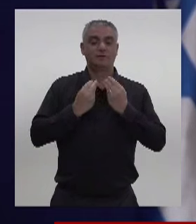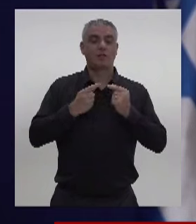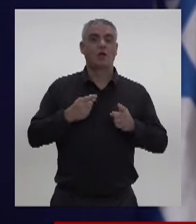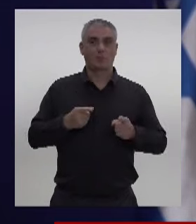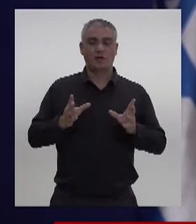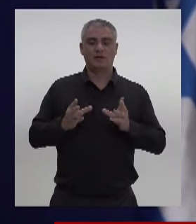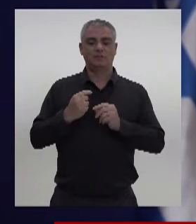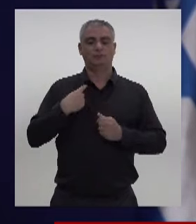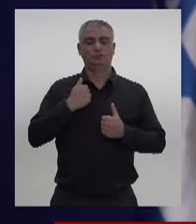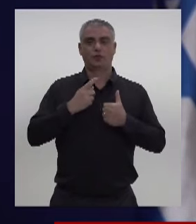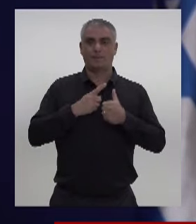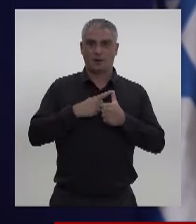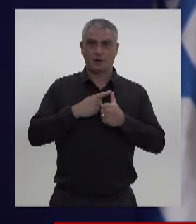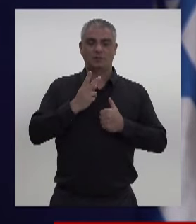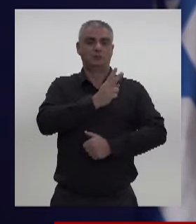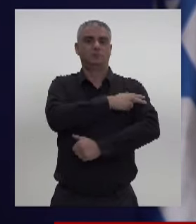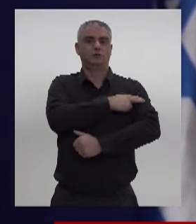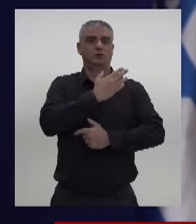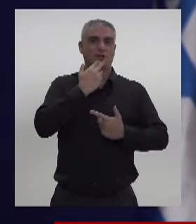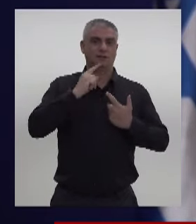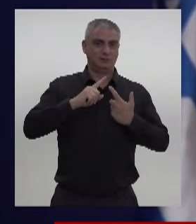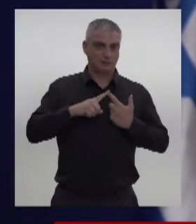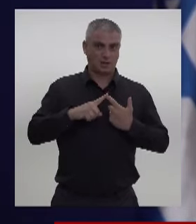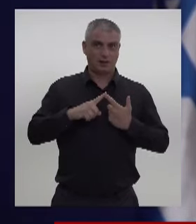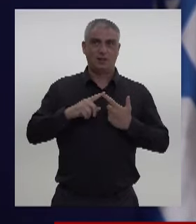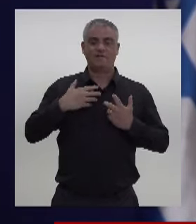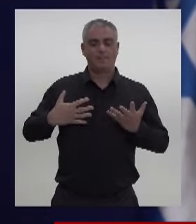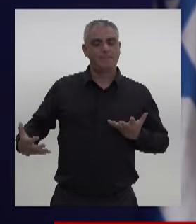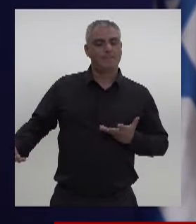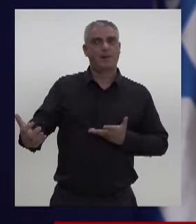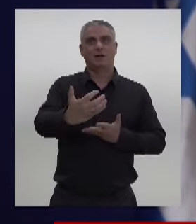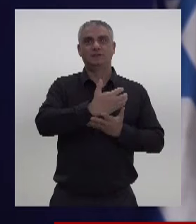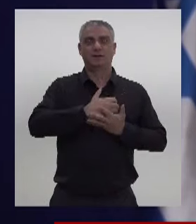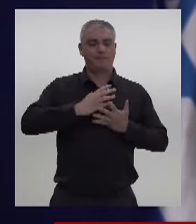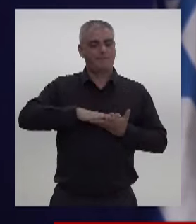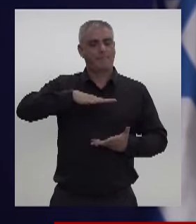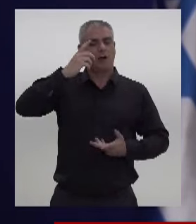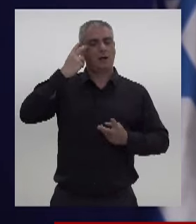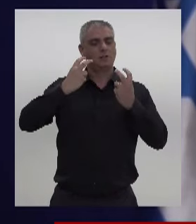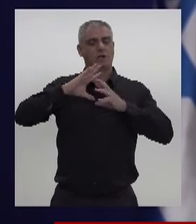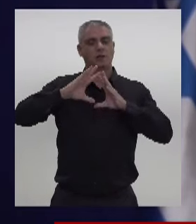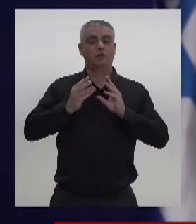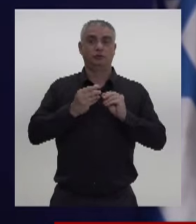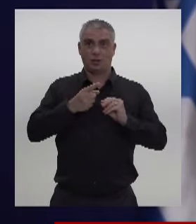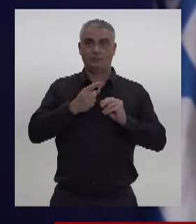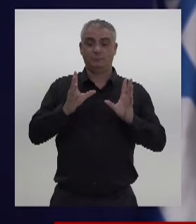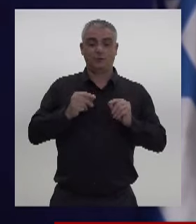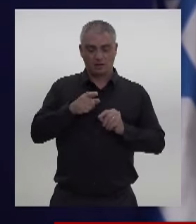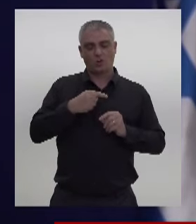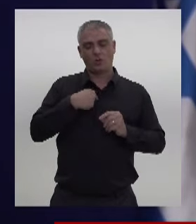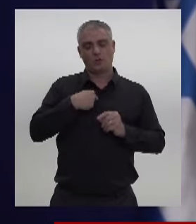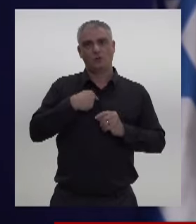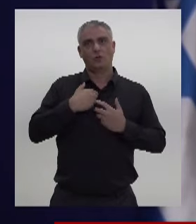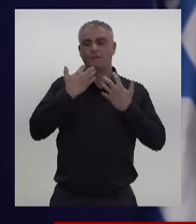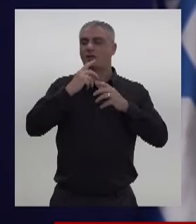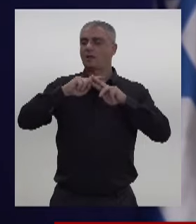ביחד עם שבק משטרת ישראל ומרכזים את מעגר ידע שלם שאיתו אנחנו מתארים